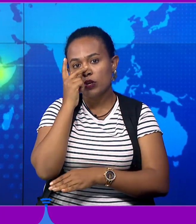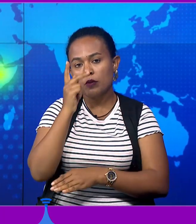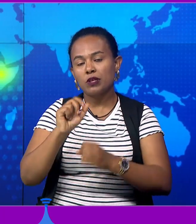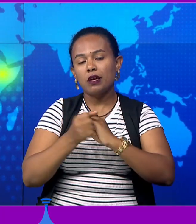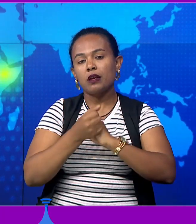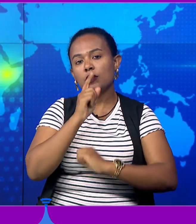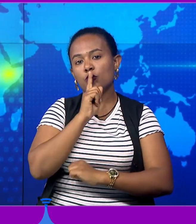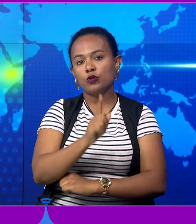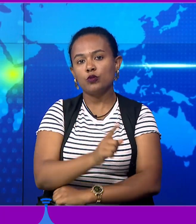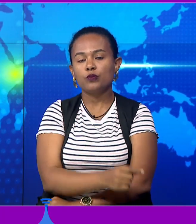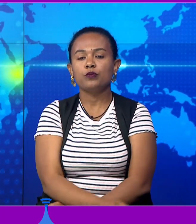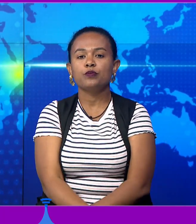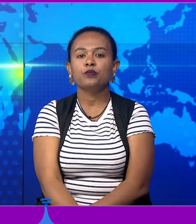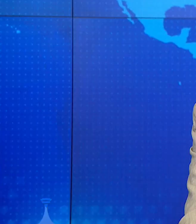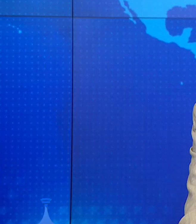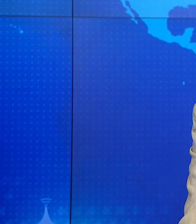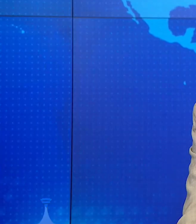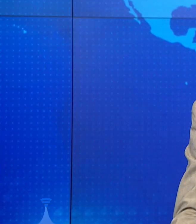ነው።